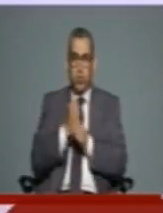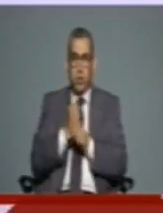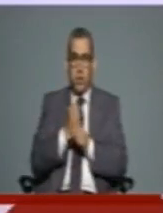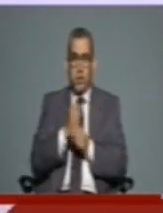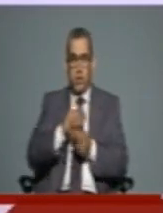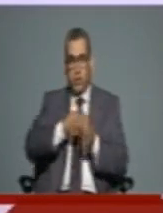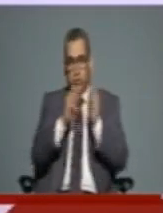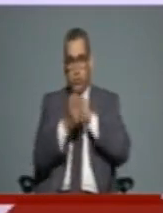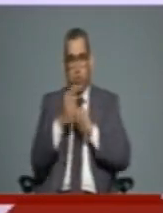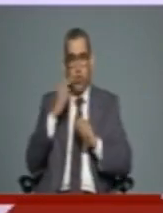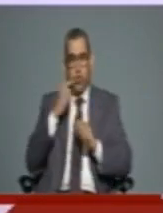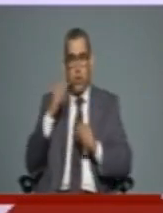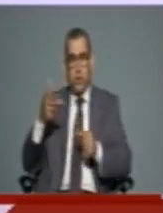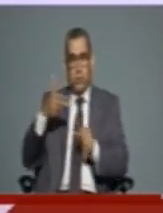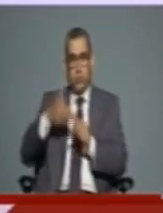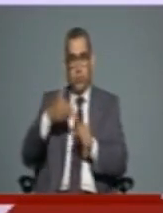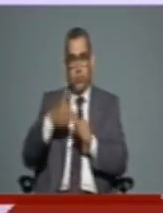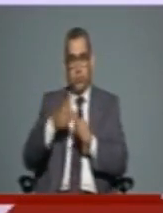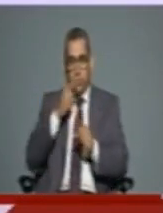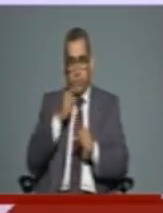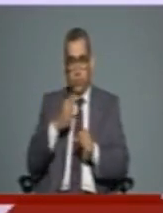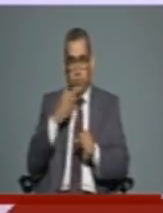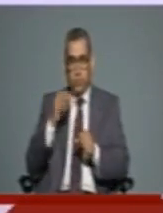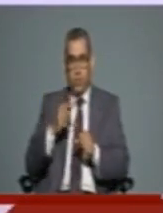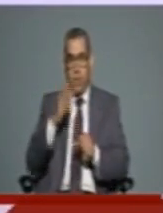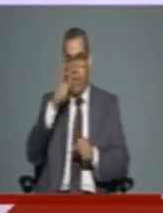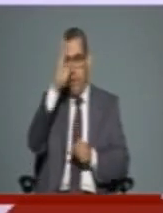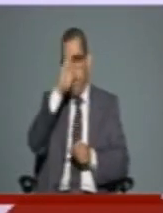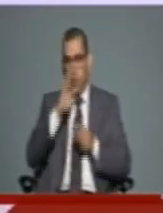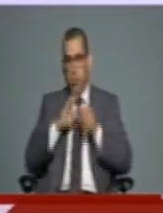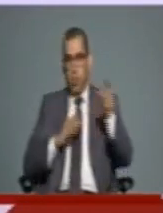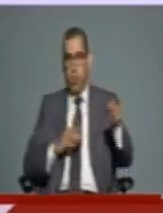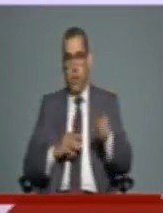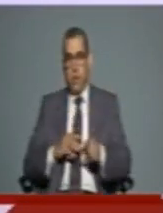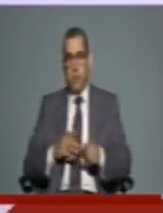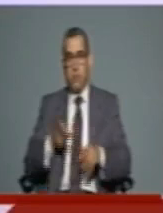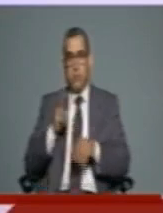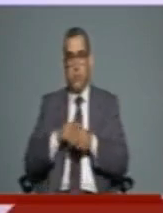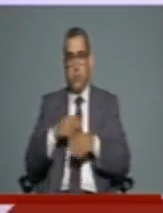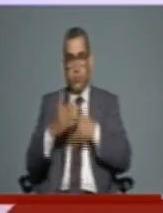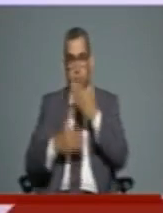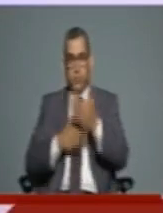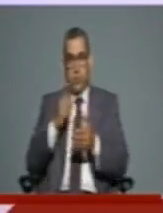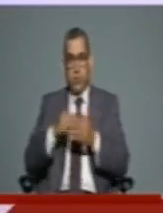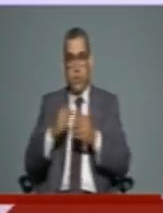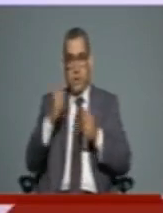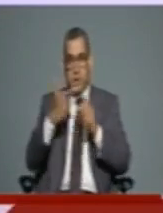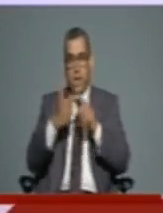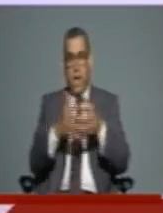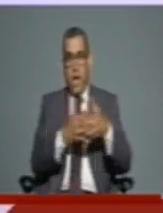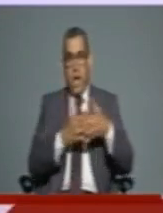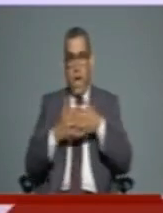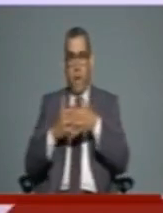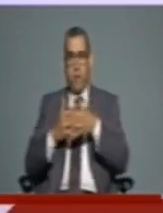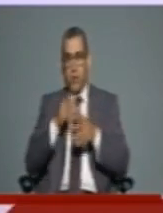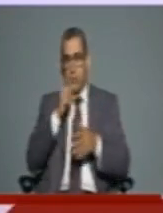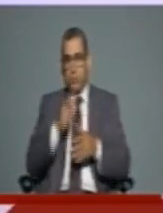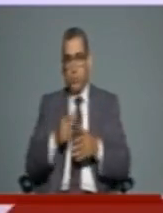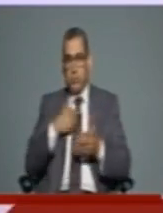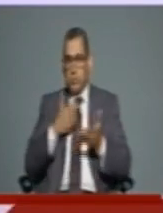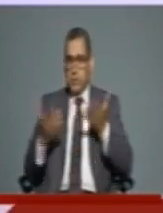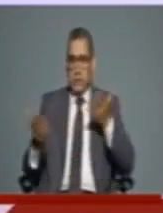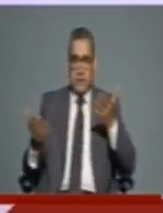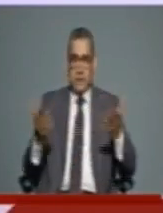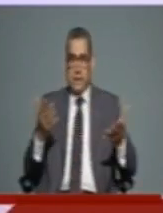السكر لطاقه نظيفه البرازيل. مين بيشجعها؟ الامريكان. فاحنا ما بين امور،